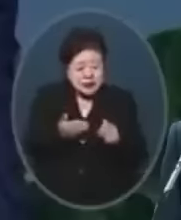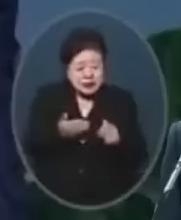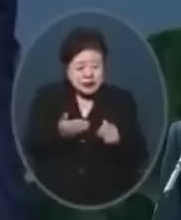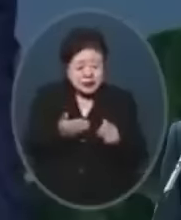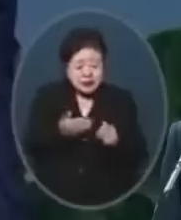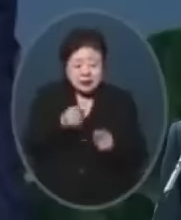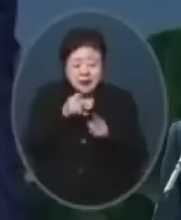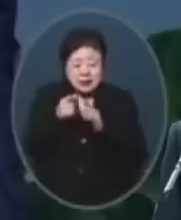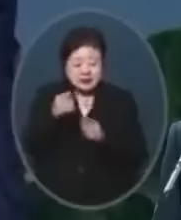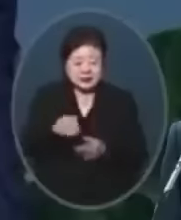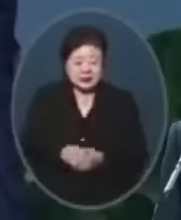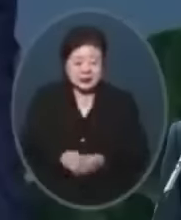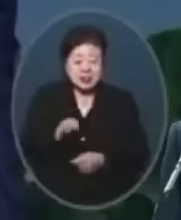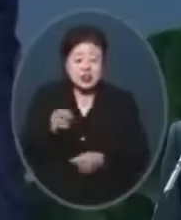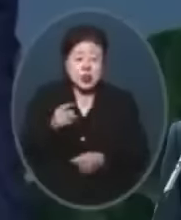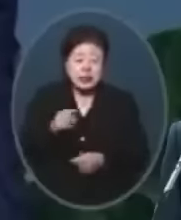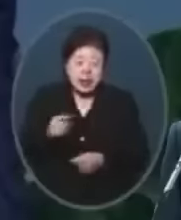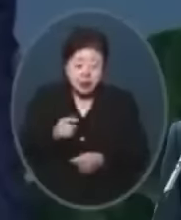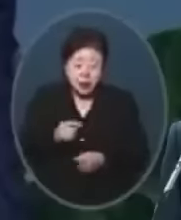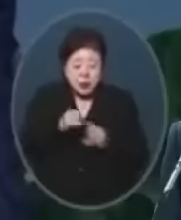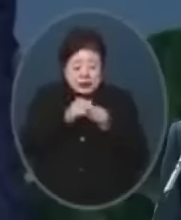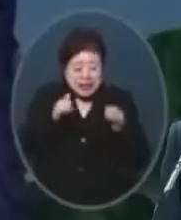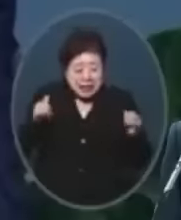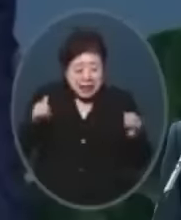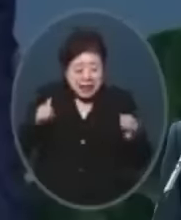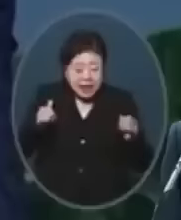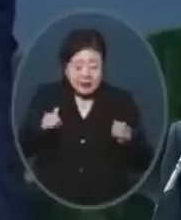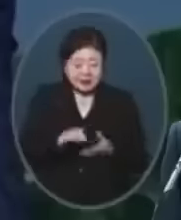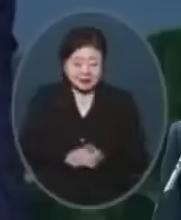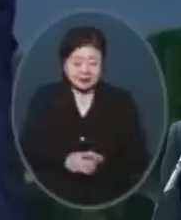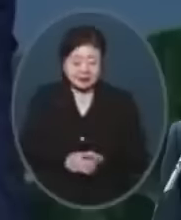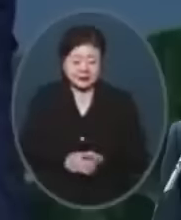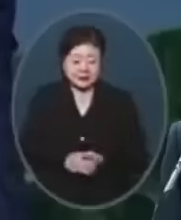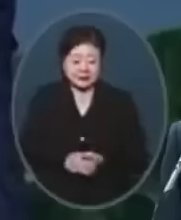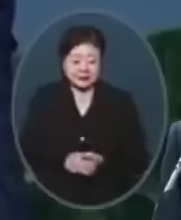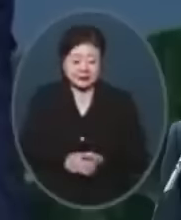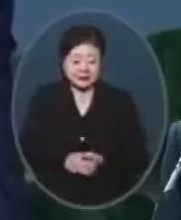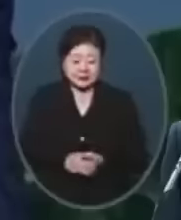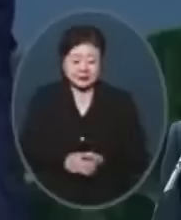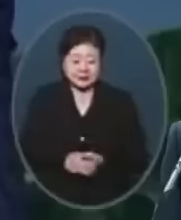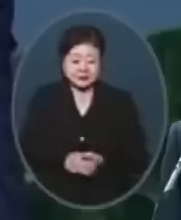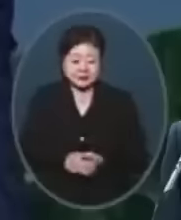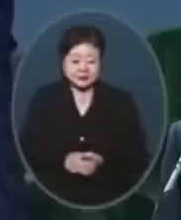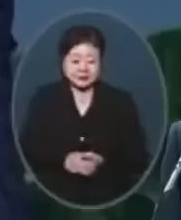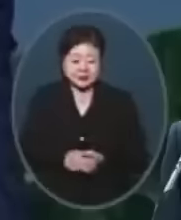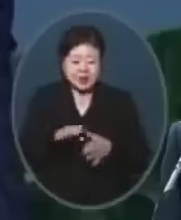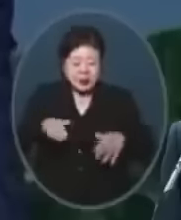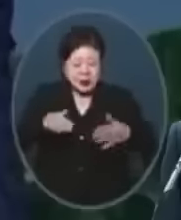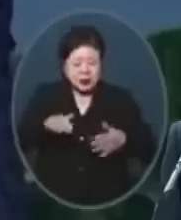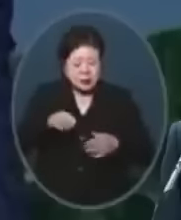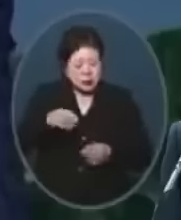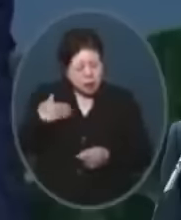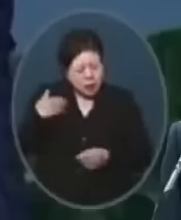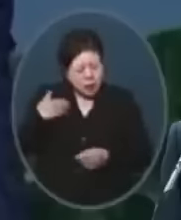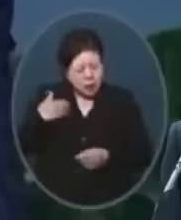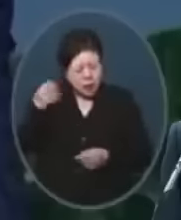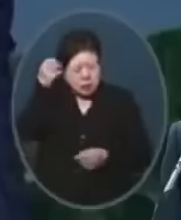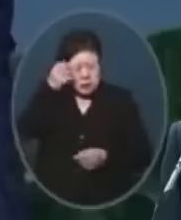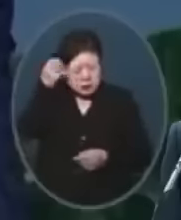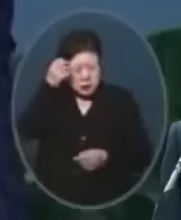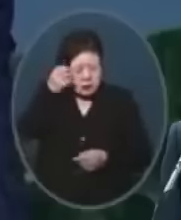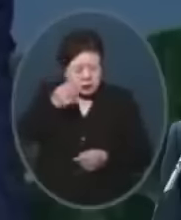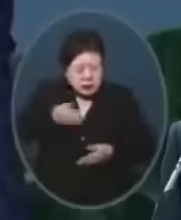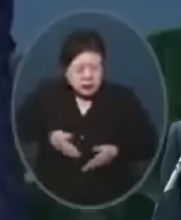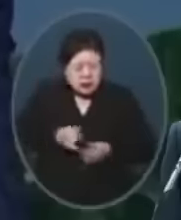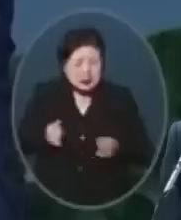그렇게 말씀하셨습니다. 니고데모에게 사람이 바람이 어디에서 와서 어디로 가는지 알지 못하는 것 같이 성령으로 난